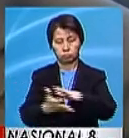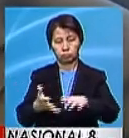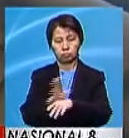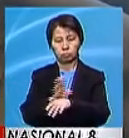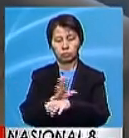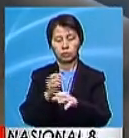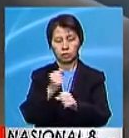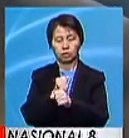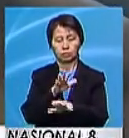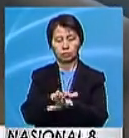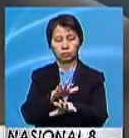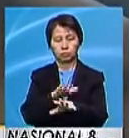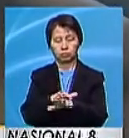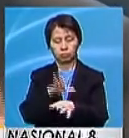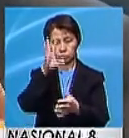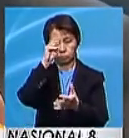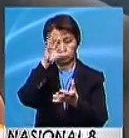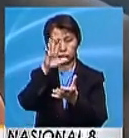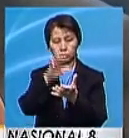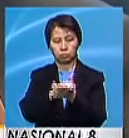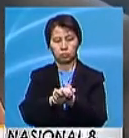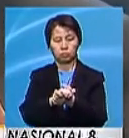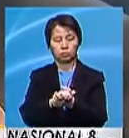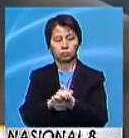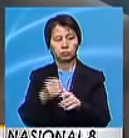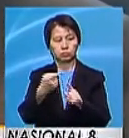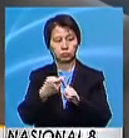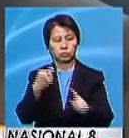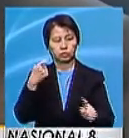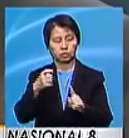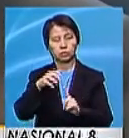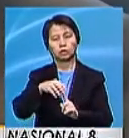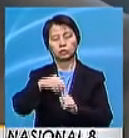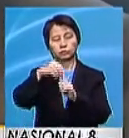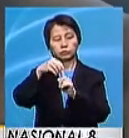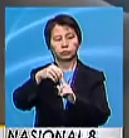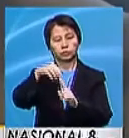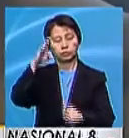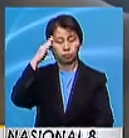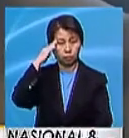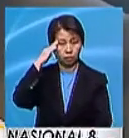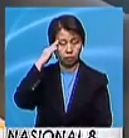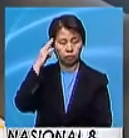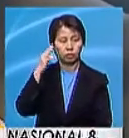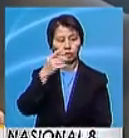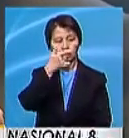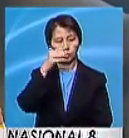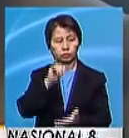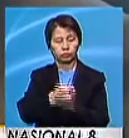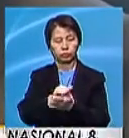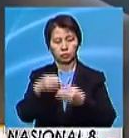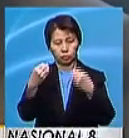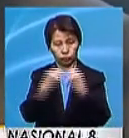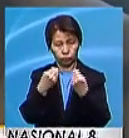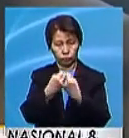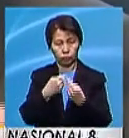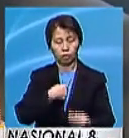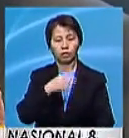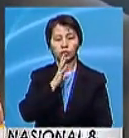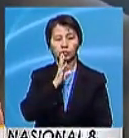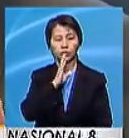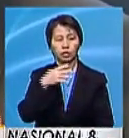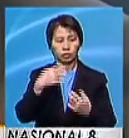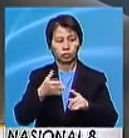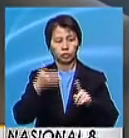dan mendapat keyakinan daripada terutama sekali ibu putera Jadi sebab itu jumlah yang saya sebut tadi dah kita